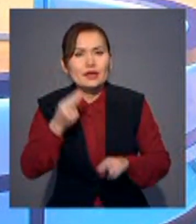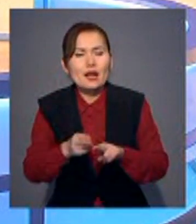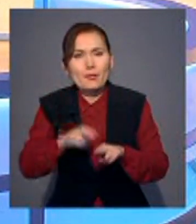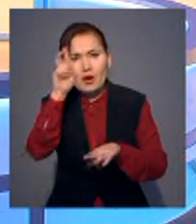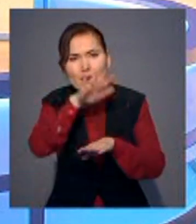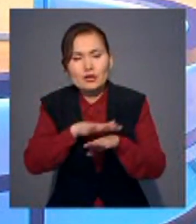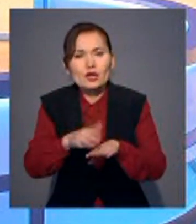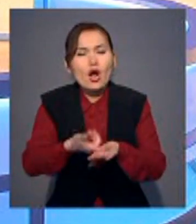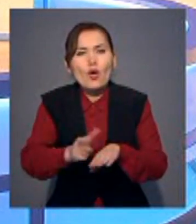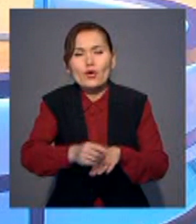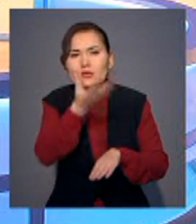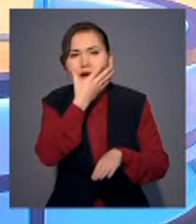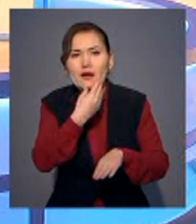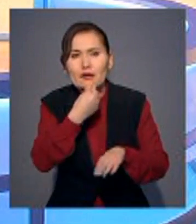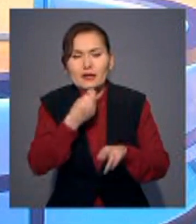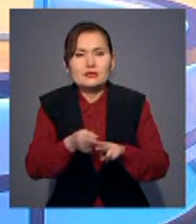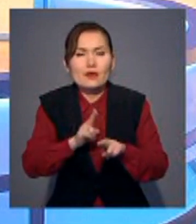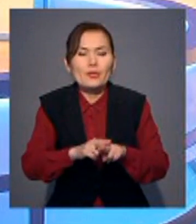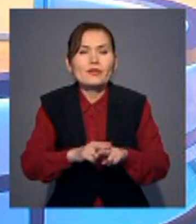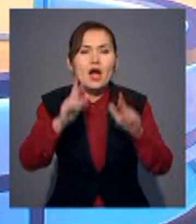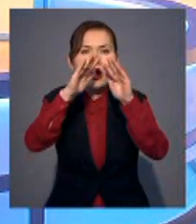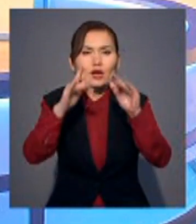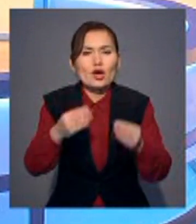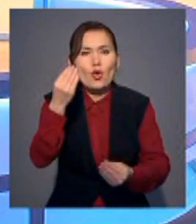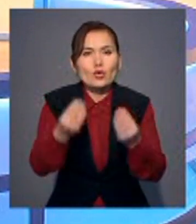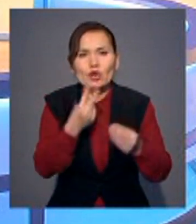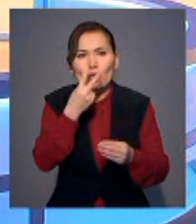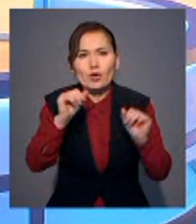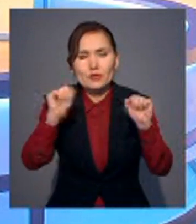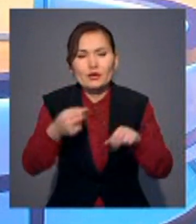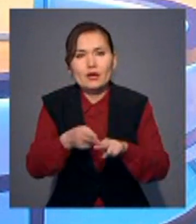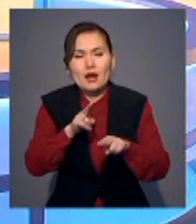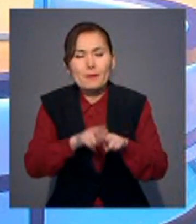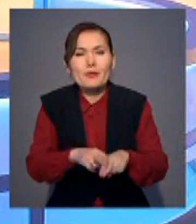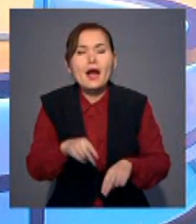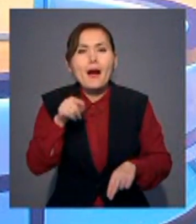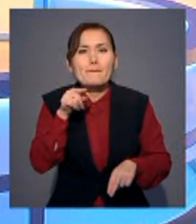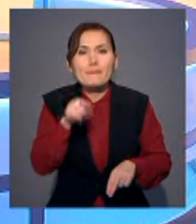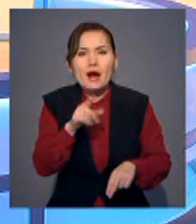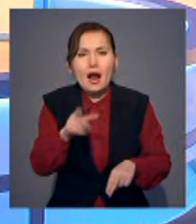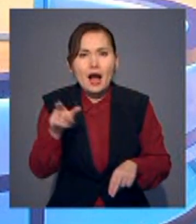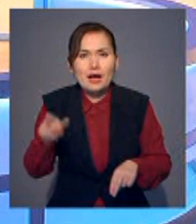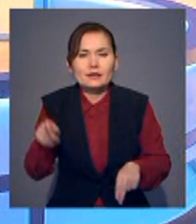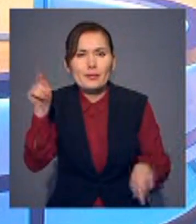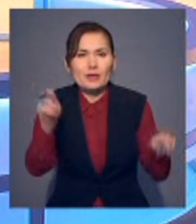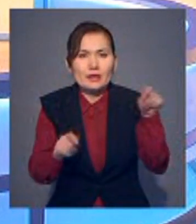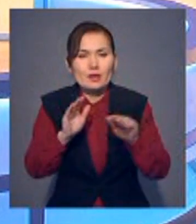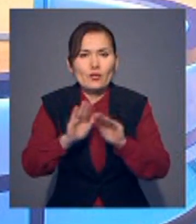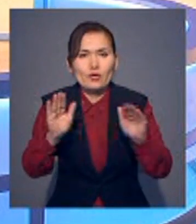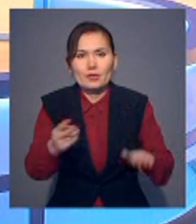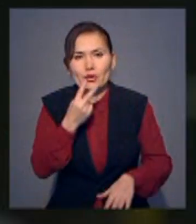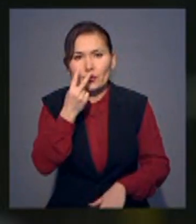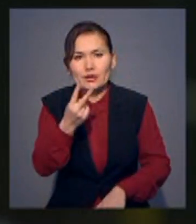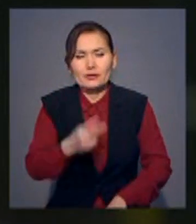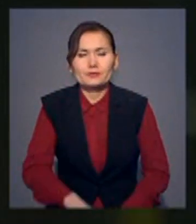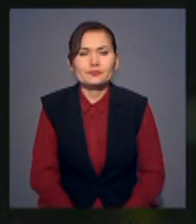көз тартар тауарларын тамашалай алады. Екі күннің ішінде көрмеге мыңға жуық адам келген. Тақырыпты тілшіміз тарқатсын.